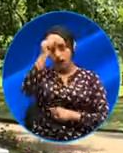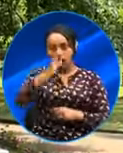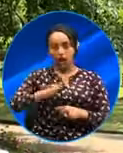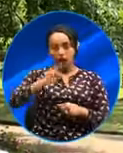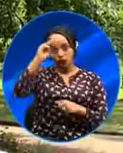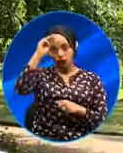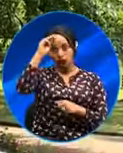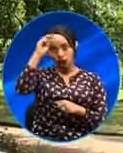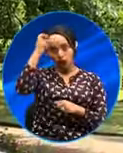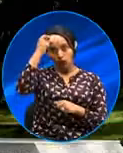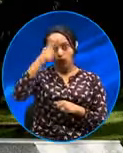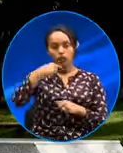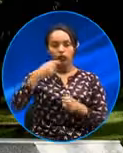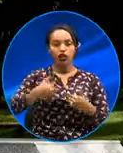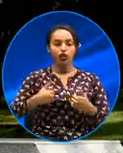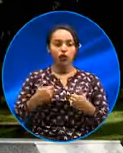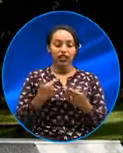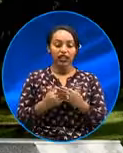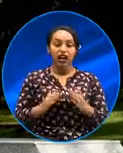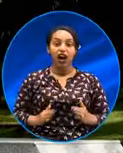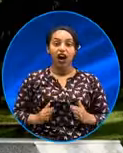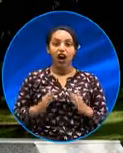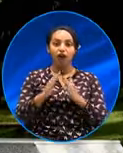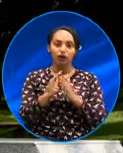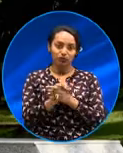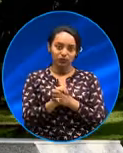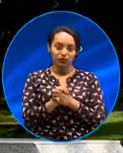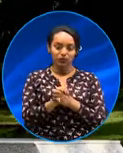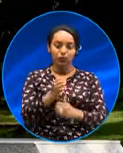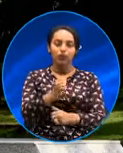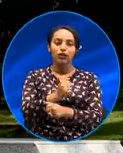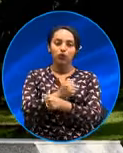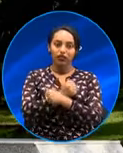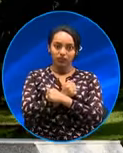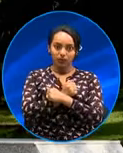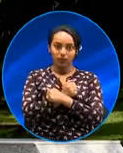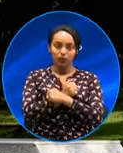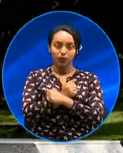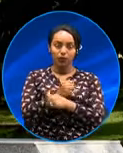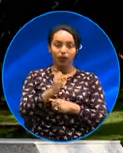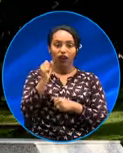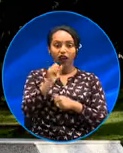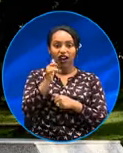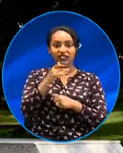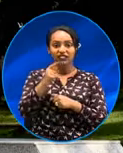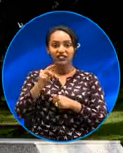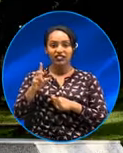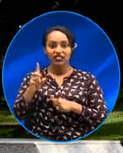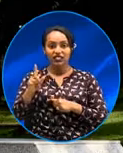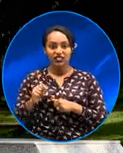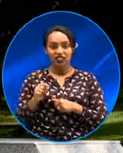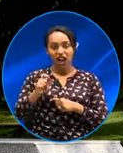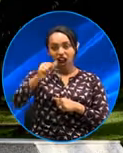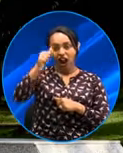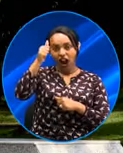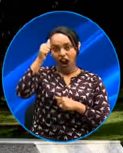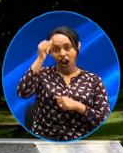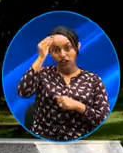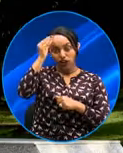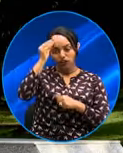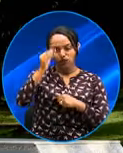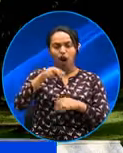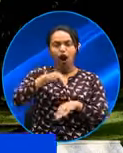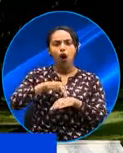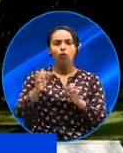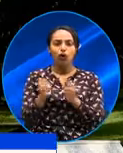አቶ ጥላሁን ወርቁ ይናገራሉ። ይህ ሐውልት በምንወደውና አርቲስትና አክቲቪስት አጫሉ